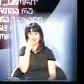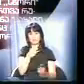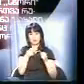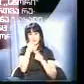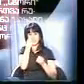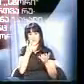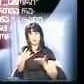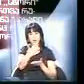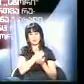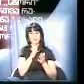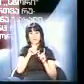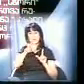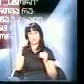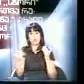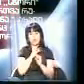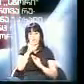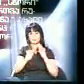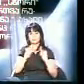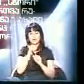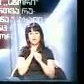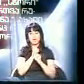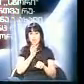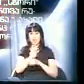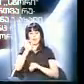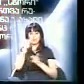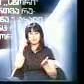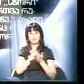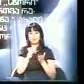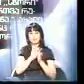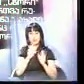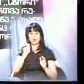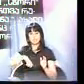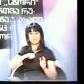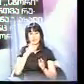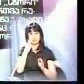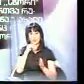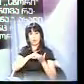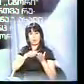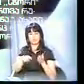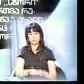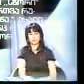ზუსტ ინფორმაციას მიიღებს. ამ დროისთვის რუსების მიერ გამოშვებულ რუქებზე მხოლოდ ცხინვალი და სოხუმია აღნიშნული.